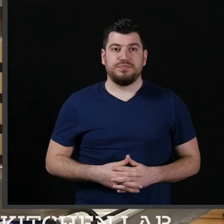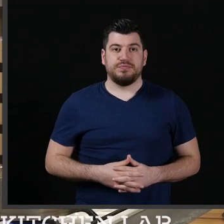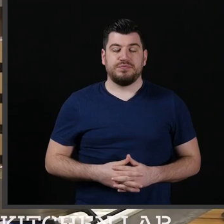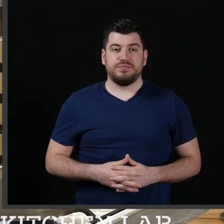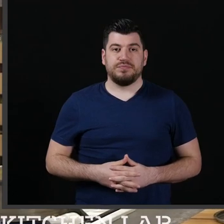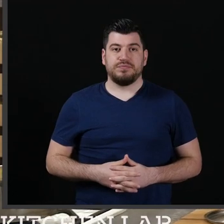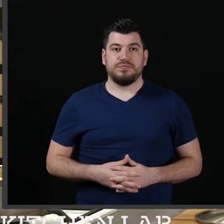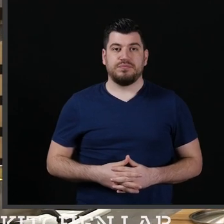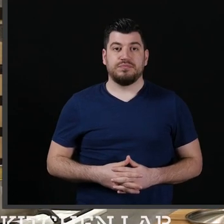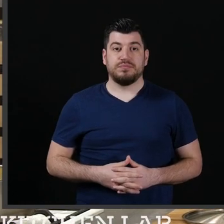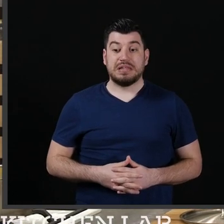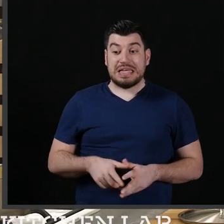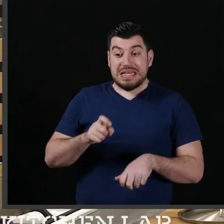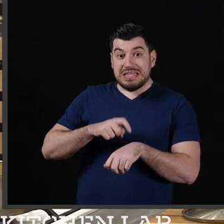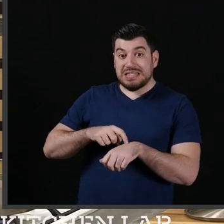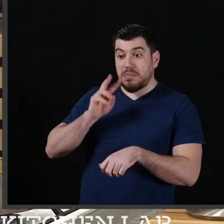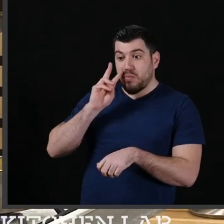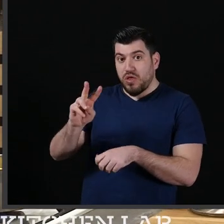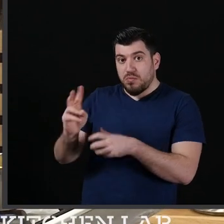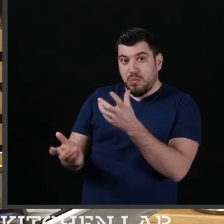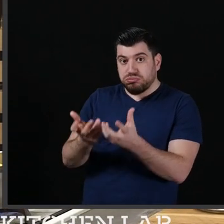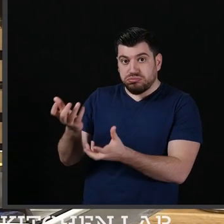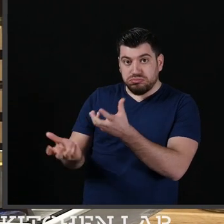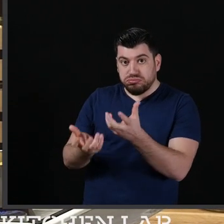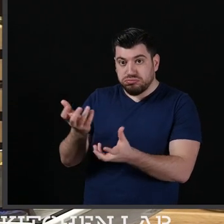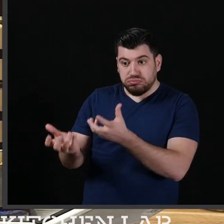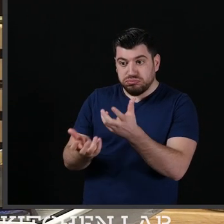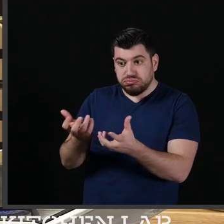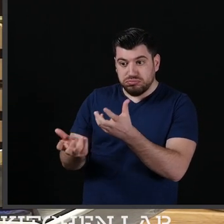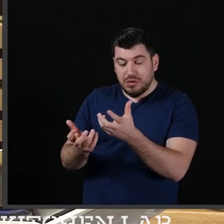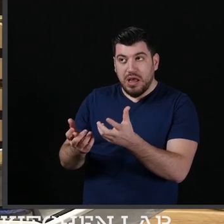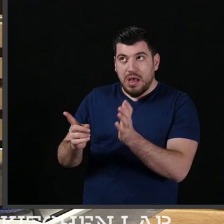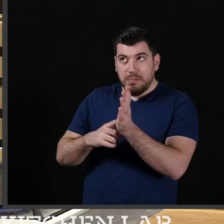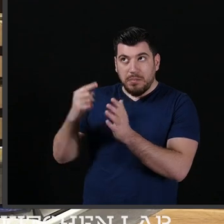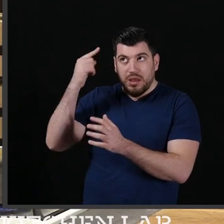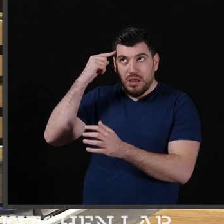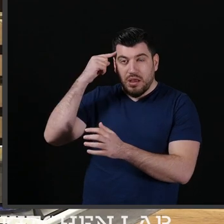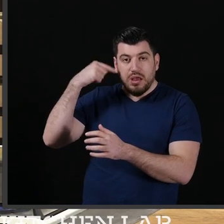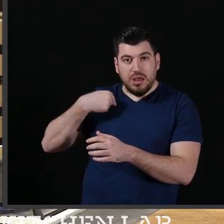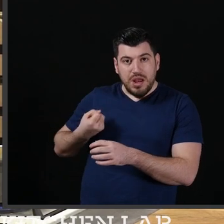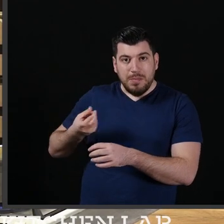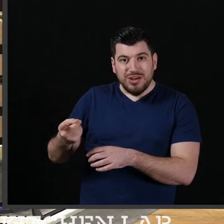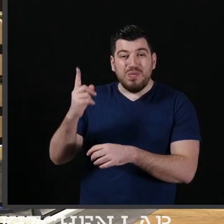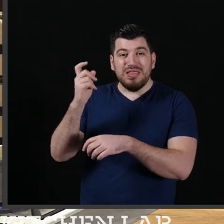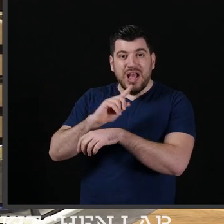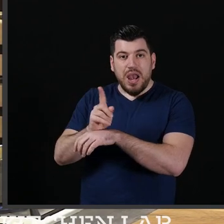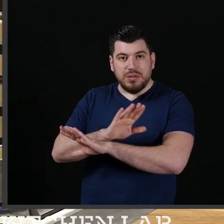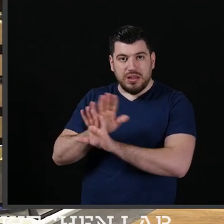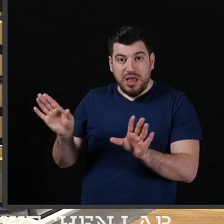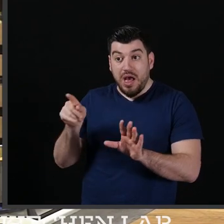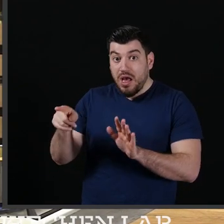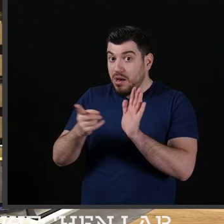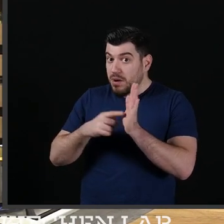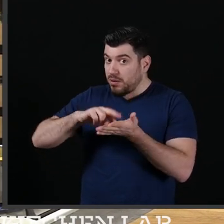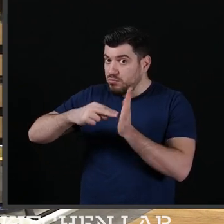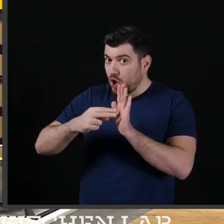Και από τη στιγμή που δούμε να αρχίσει να βράζει το νερό, μετράμε ακριβώς 10 λεπτάκια. Με το περάσουν τα 10 λεπτάκια πρέπει να είστε